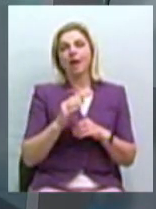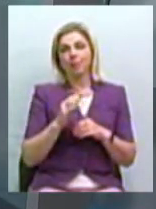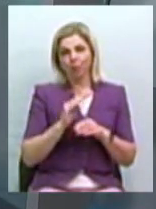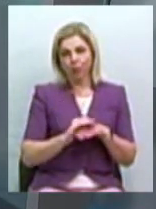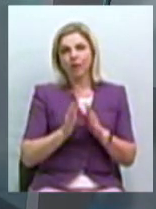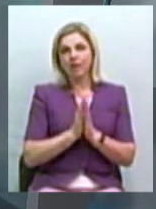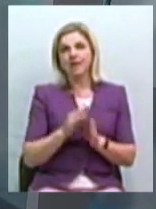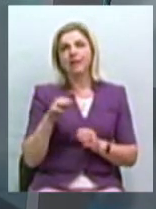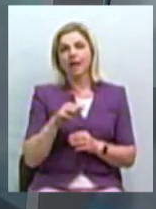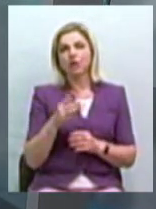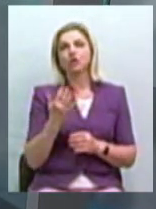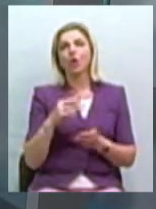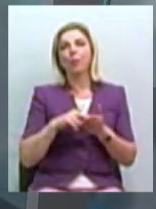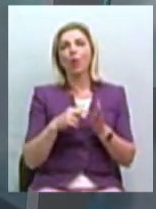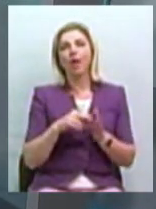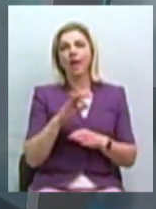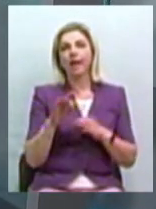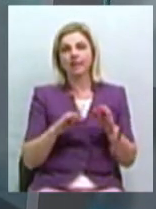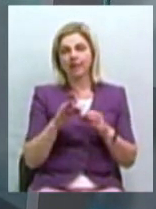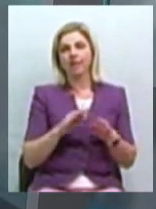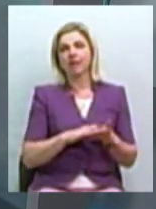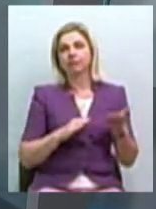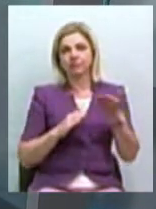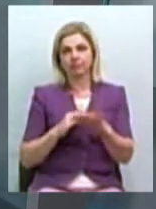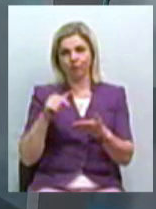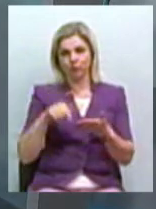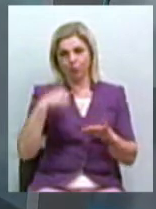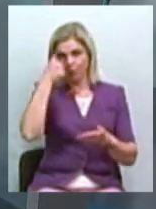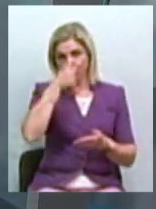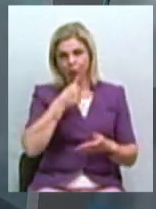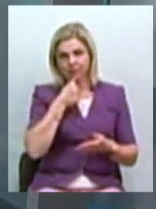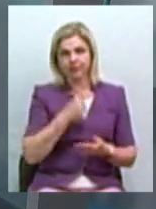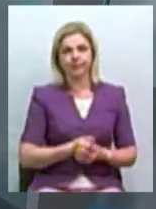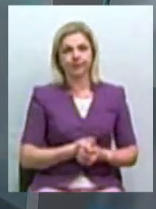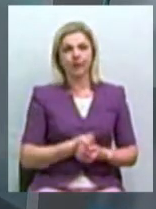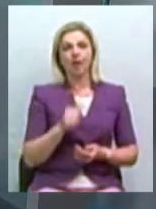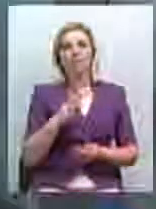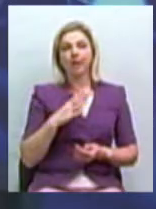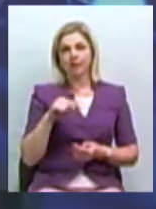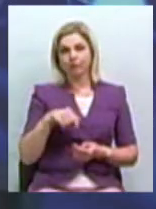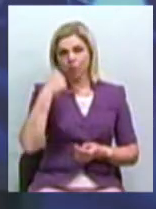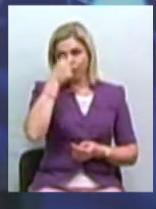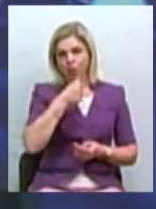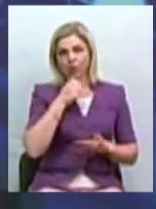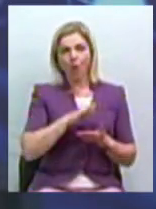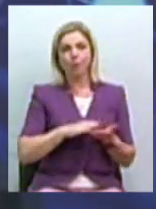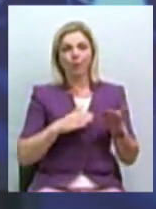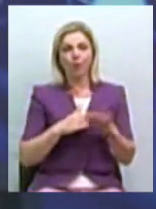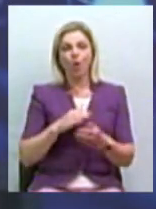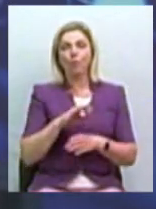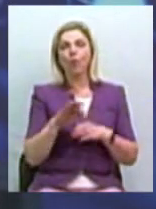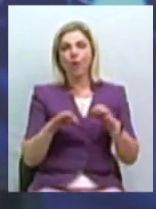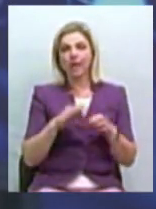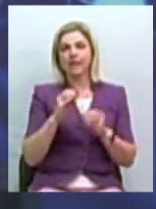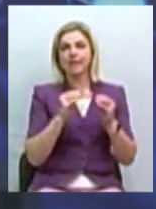подали миколаївці цього року? Ну, давайте нагадаємо, що у нас в цьому році тривало подання проєктів з